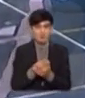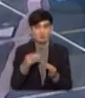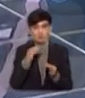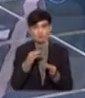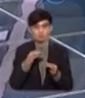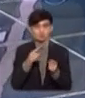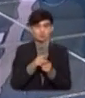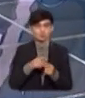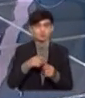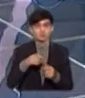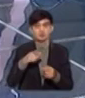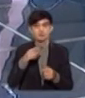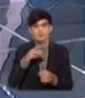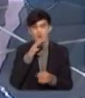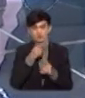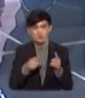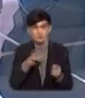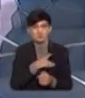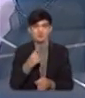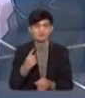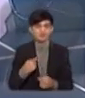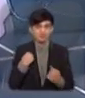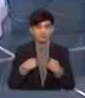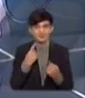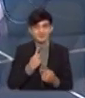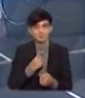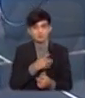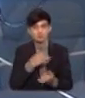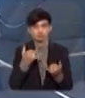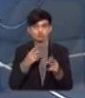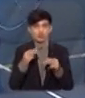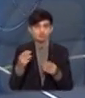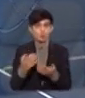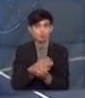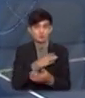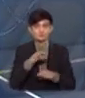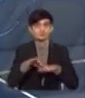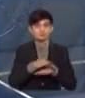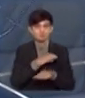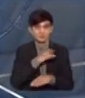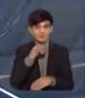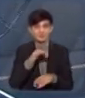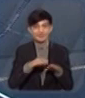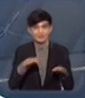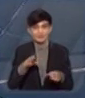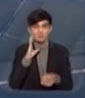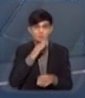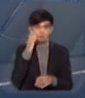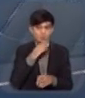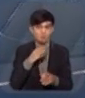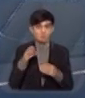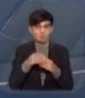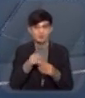үзбепті. Талай жыл жалғыз қиналған келіншек биыл бақытын тауып тұрмысқа шыққан. Балалары да әке мен шешенің